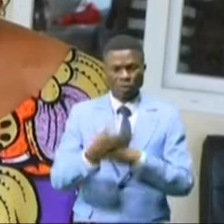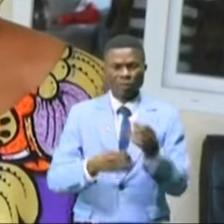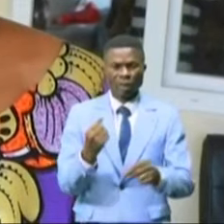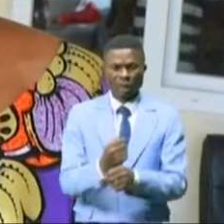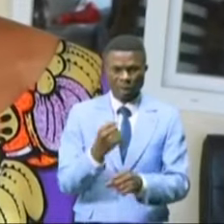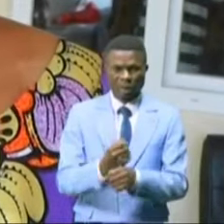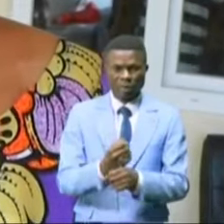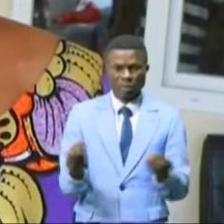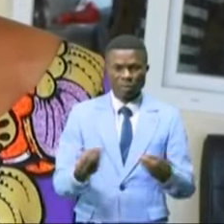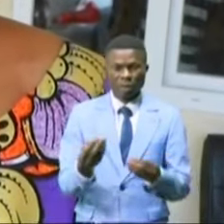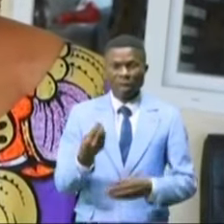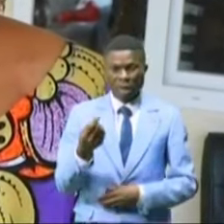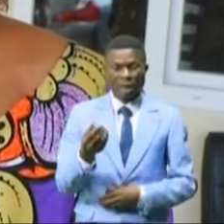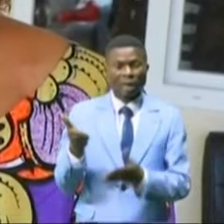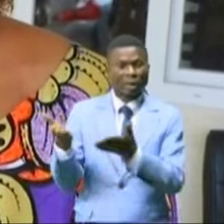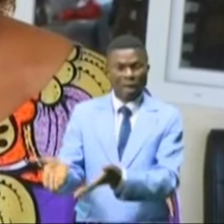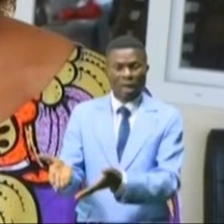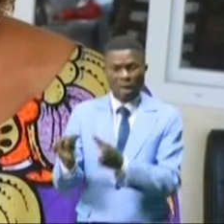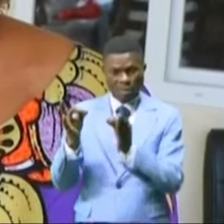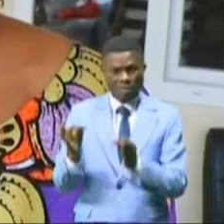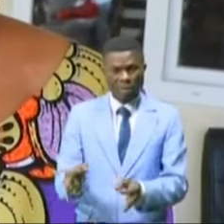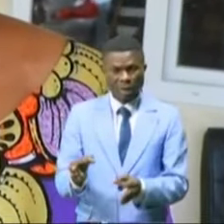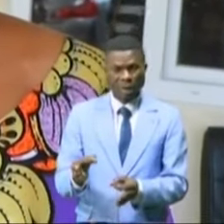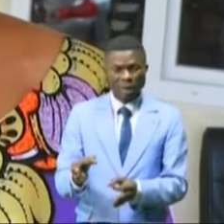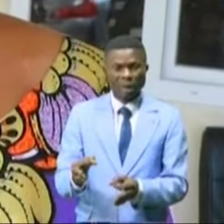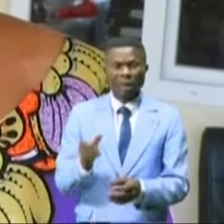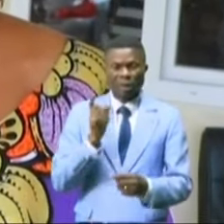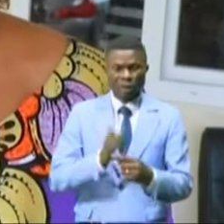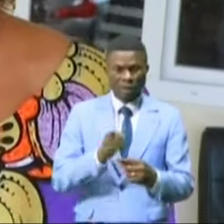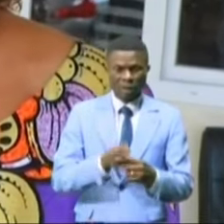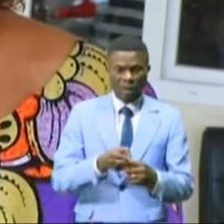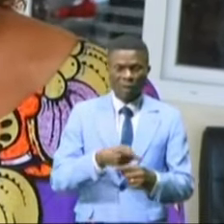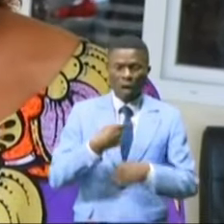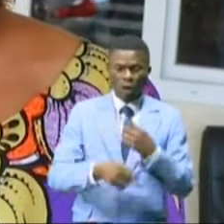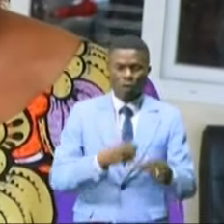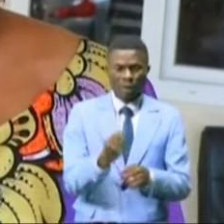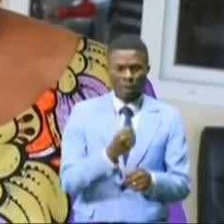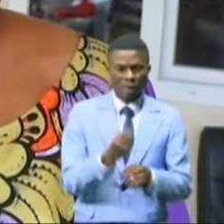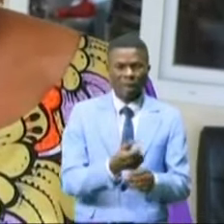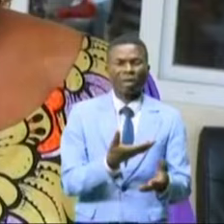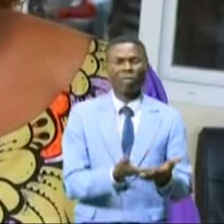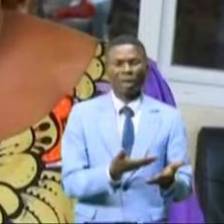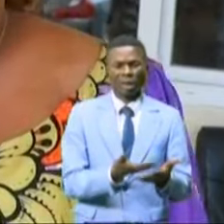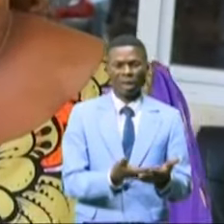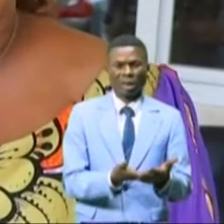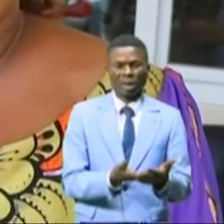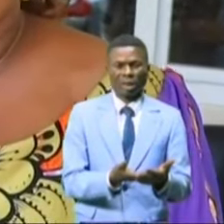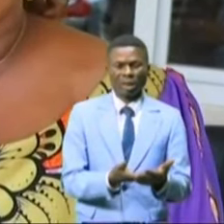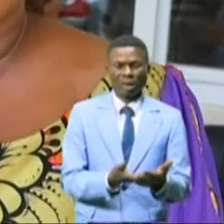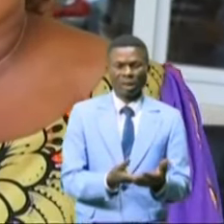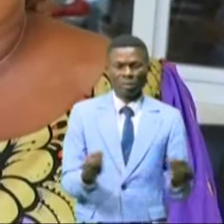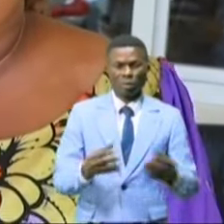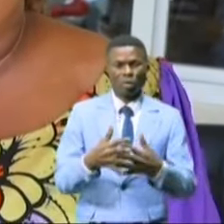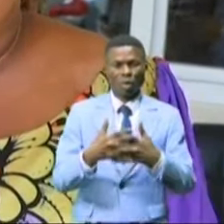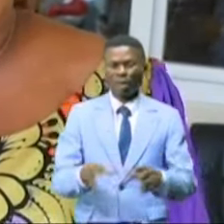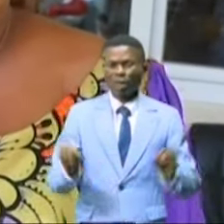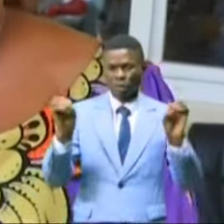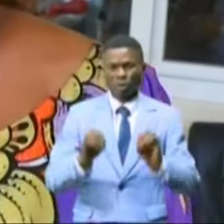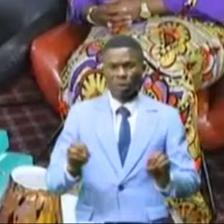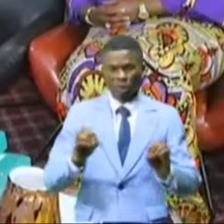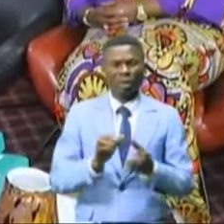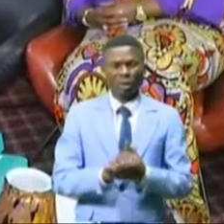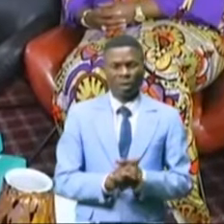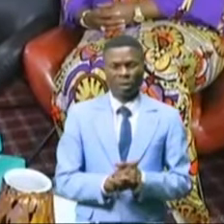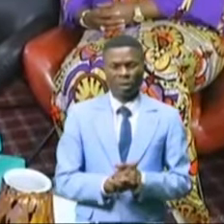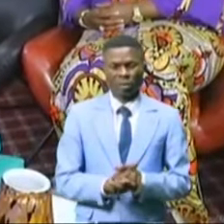que l'argent est là et nous avions des difficultés à comment réhabiliter cette route-là, surtout les